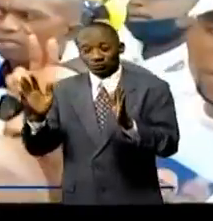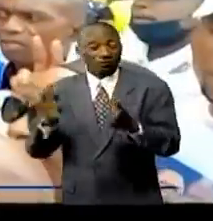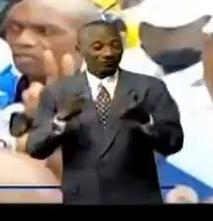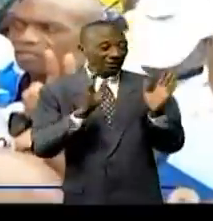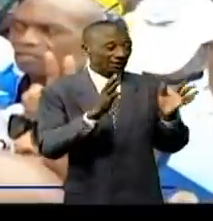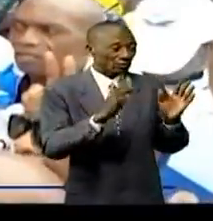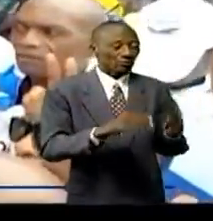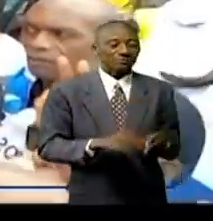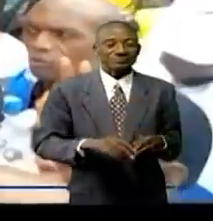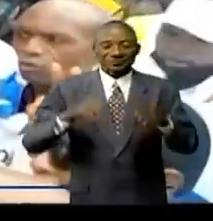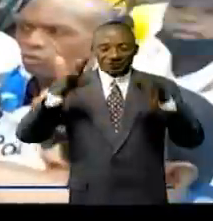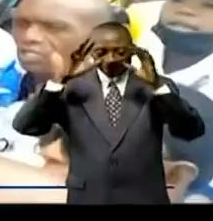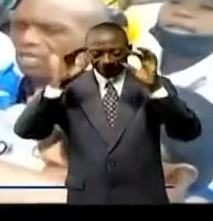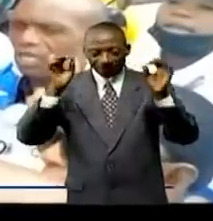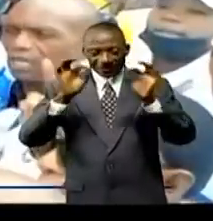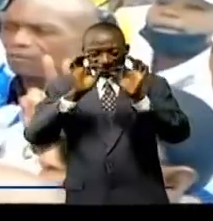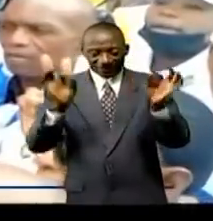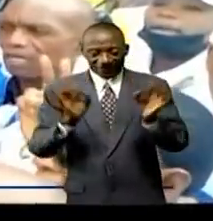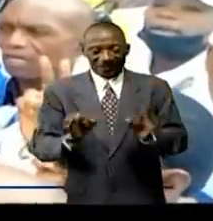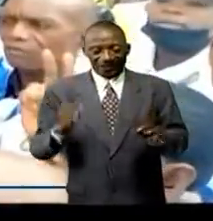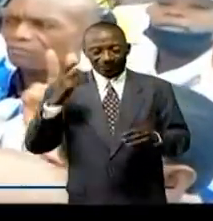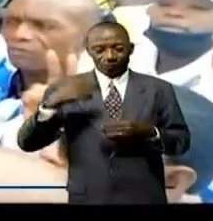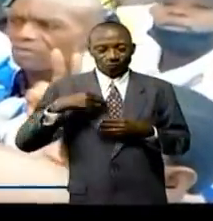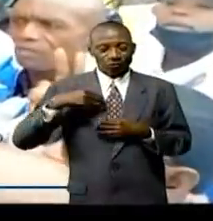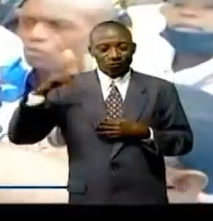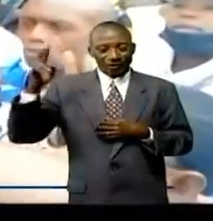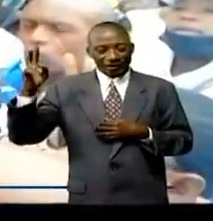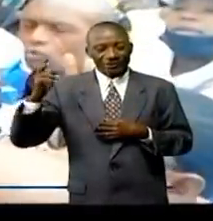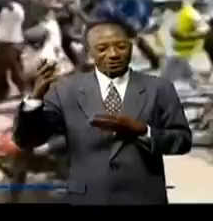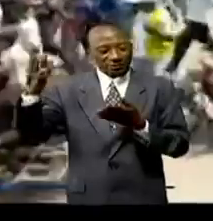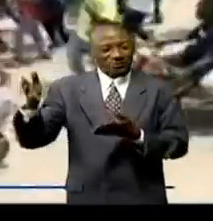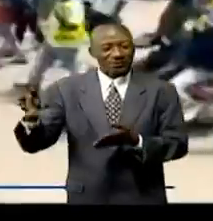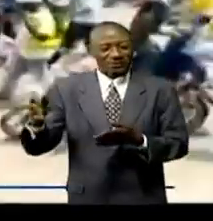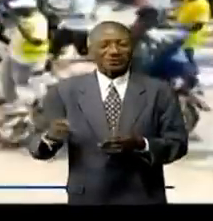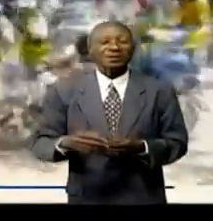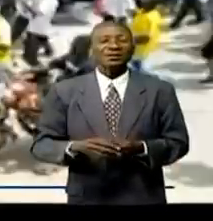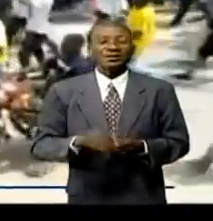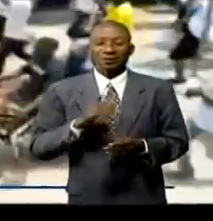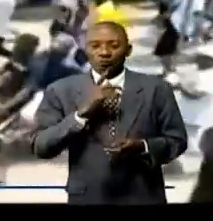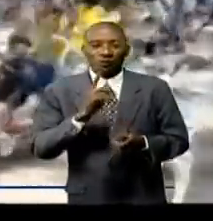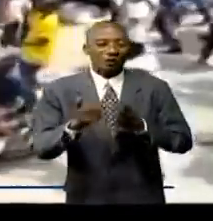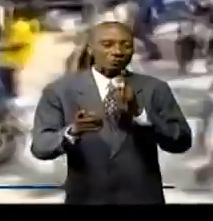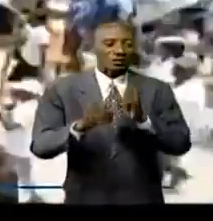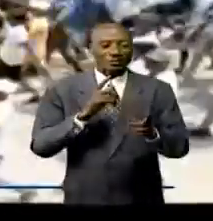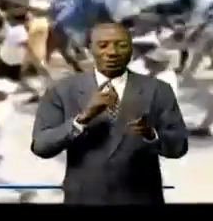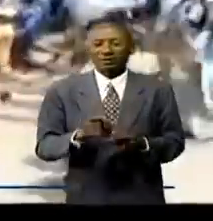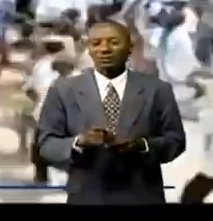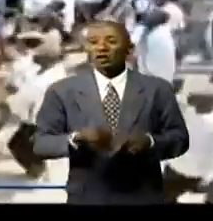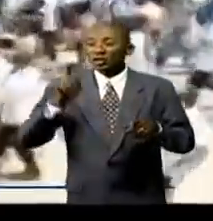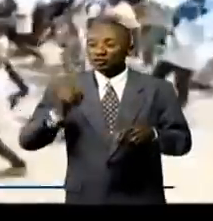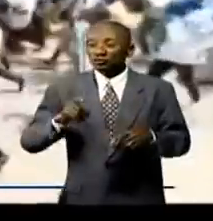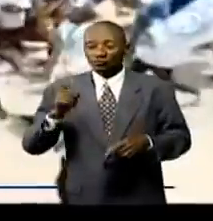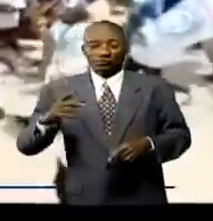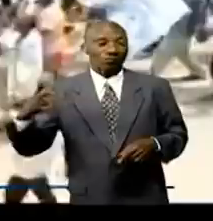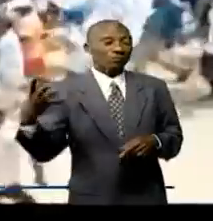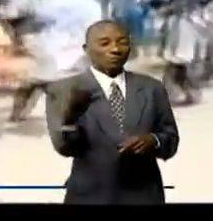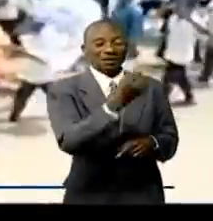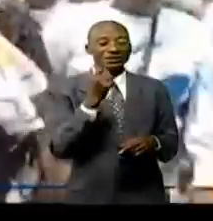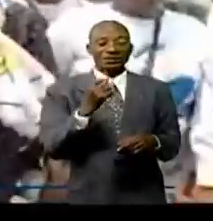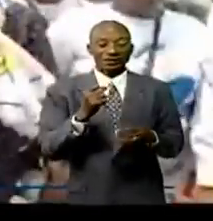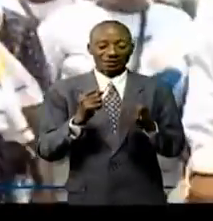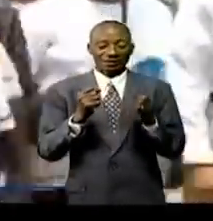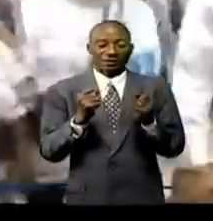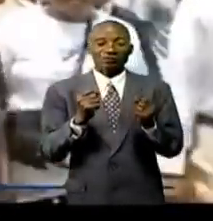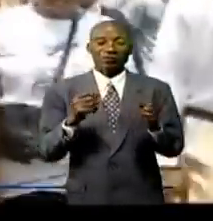l'UDPS, Dominique Kodiambété, prouve à suffisance que la prise du pouvoir par la force en République démocratique du Congo